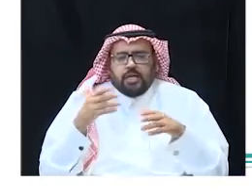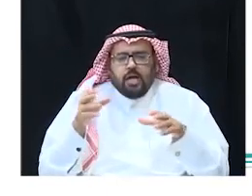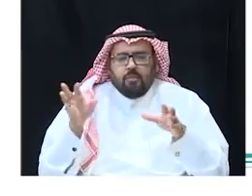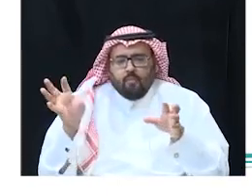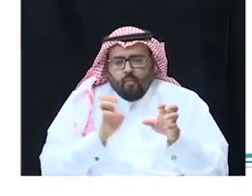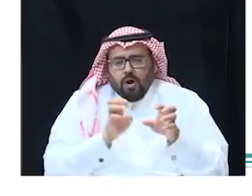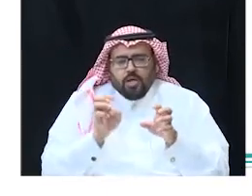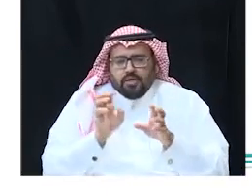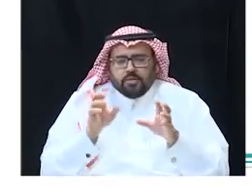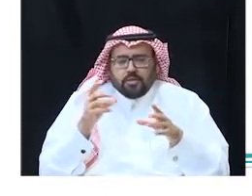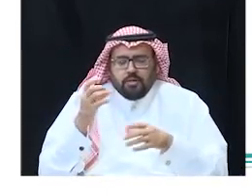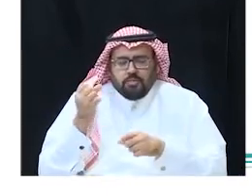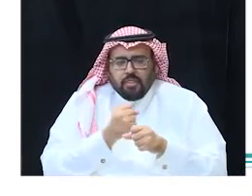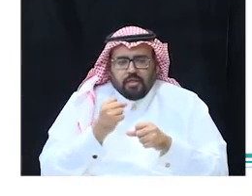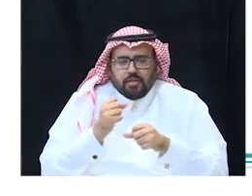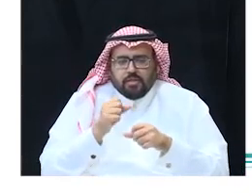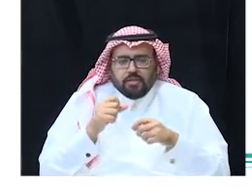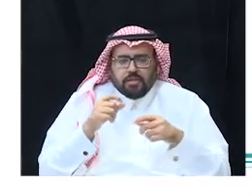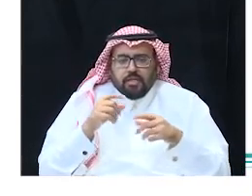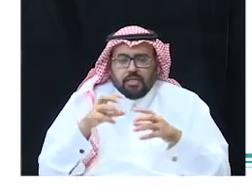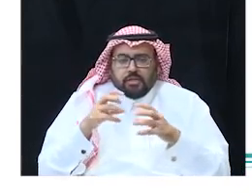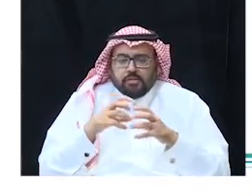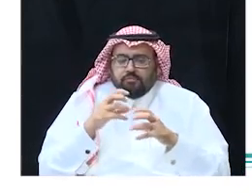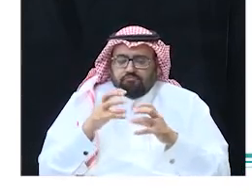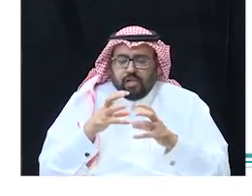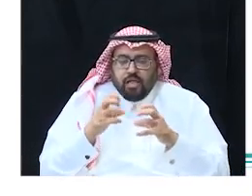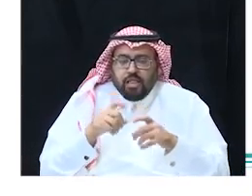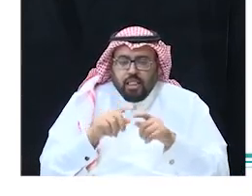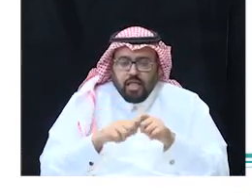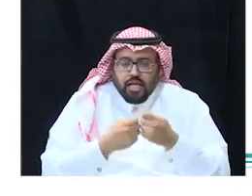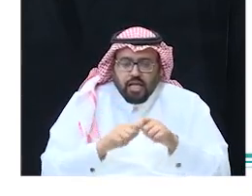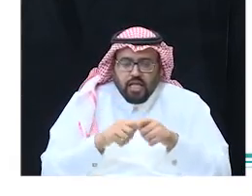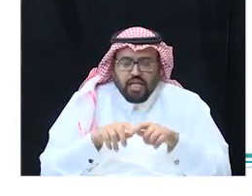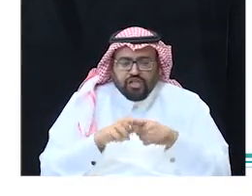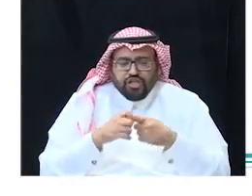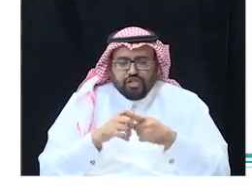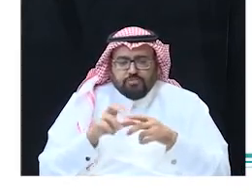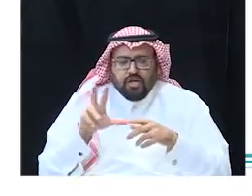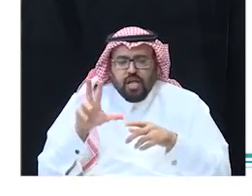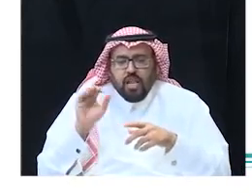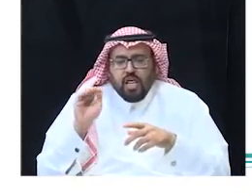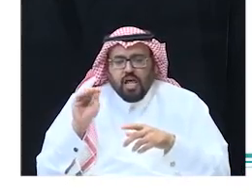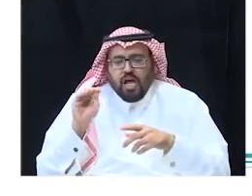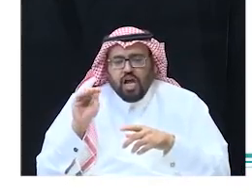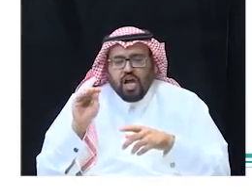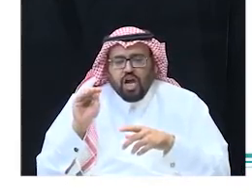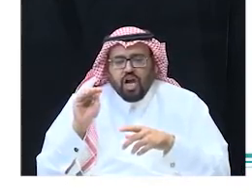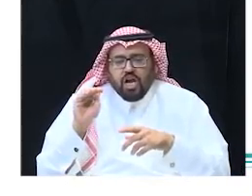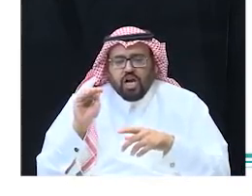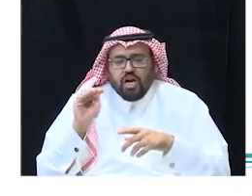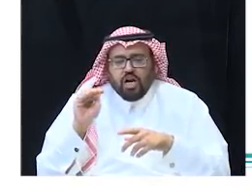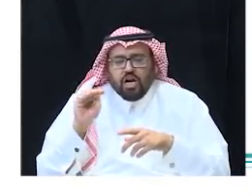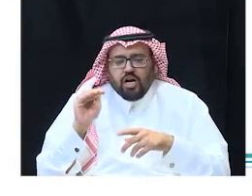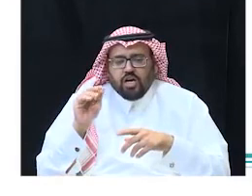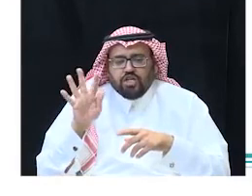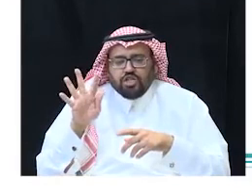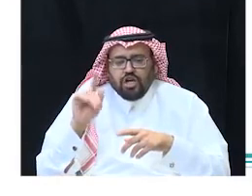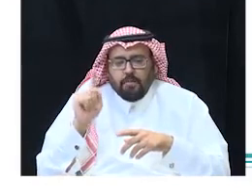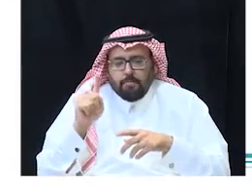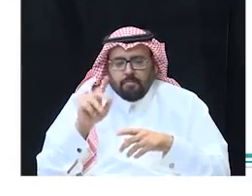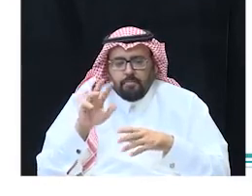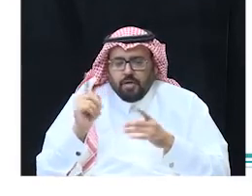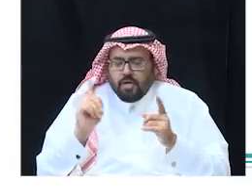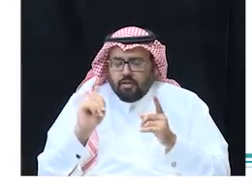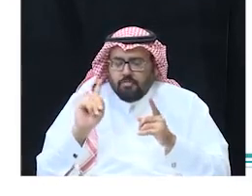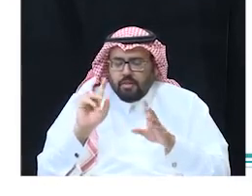الذي يجذبه المغناطيس؟ هل يجذب المطاط؟ لا. هل يجذب الخشب؟ لا. يجذب المغناطيس